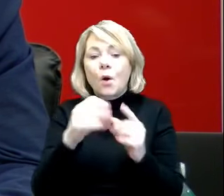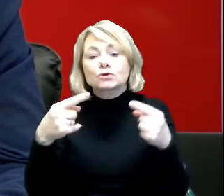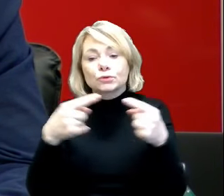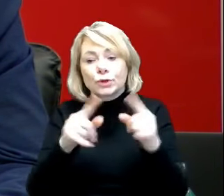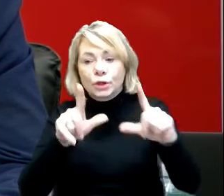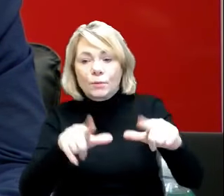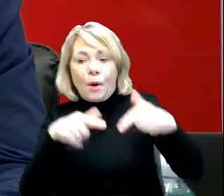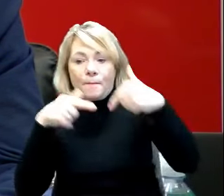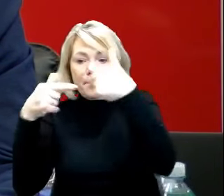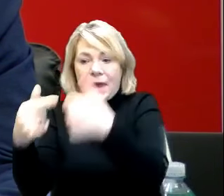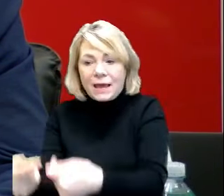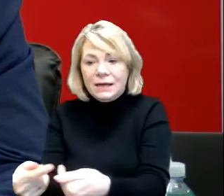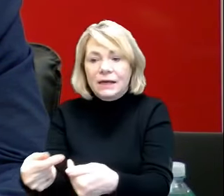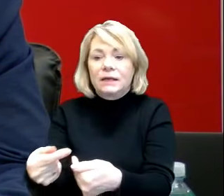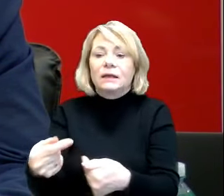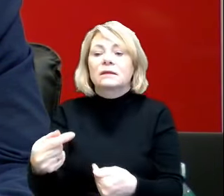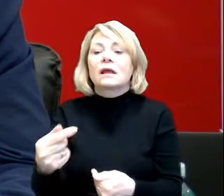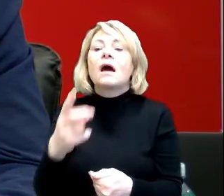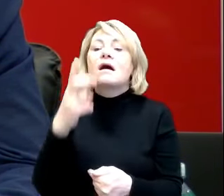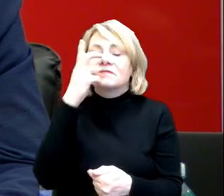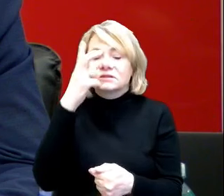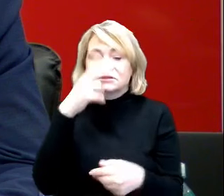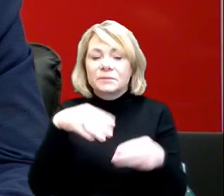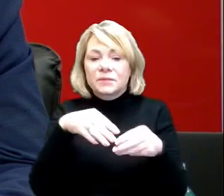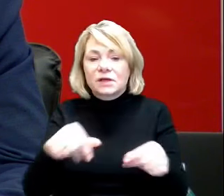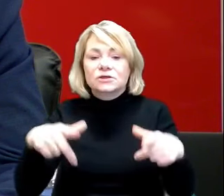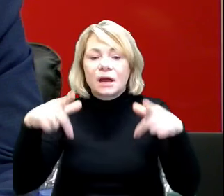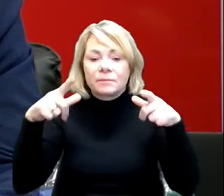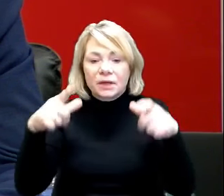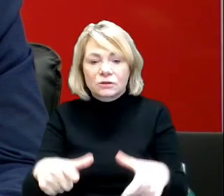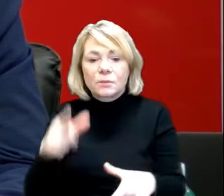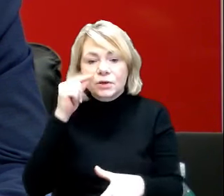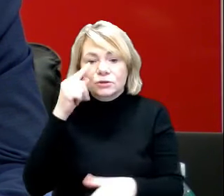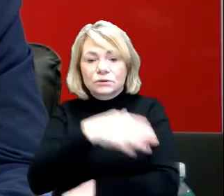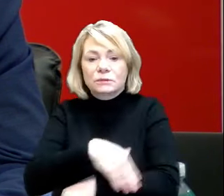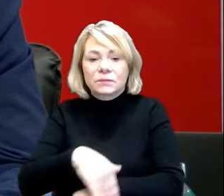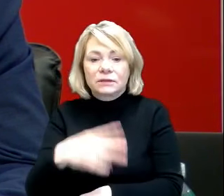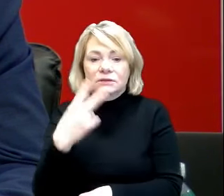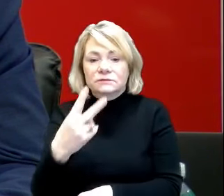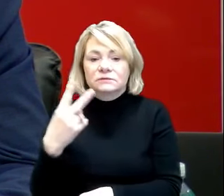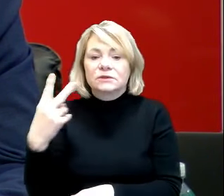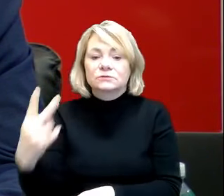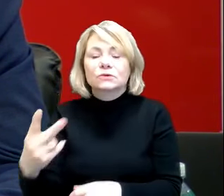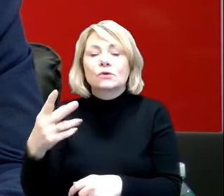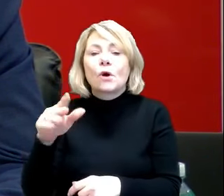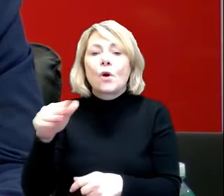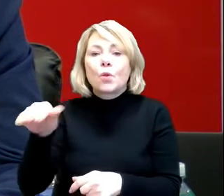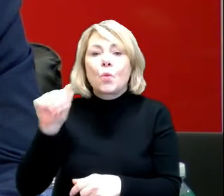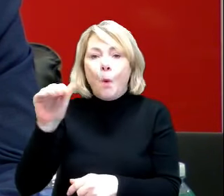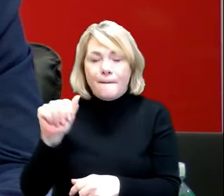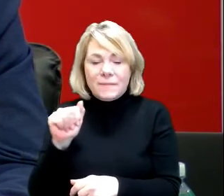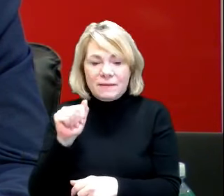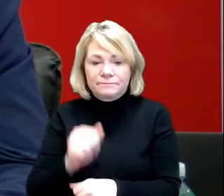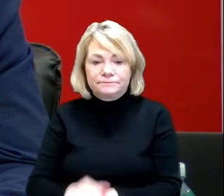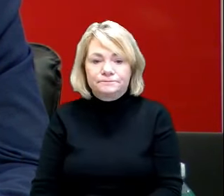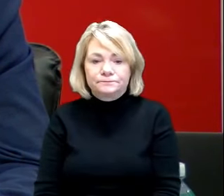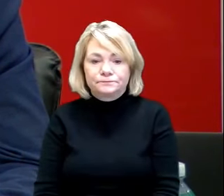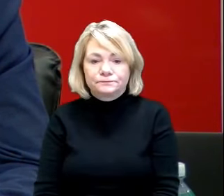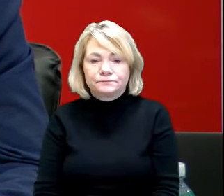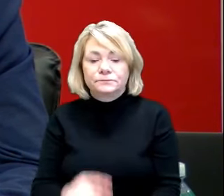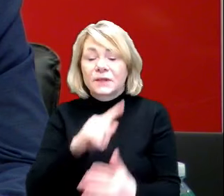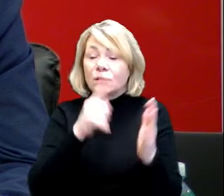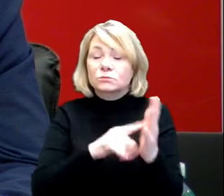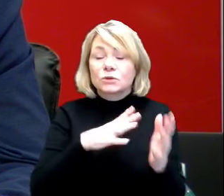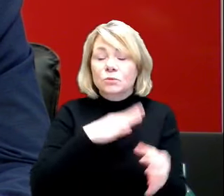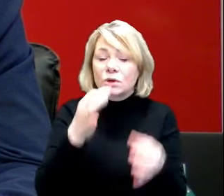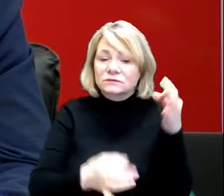valstybinės žemės sklypo šiltas plentas 62 klaipėdoje dalies nuomos teisę klausimas svarstytas miesto